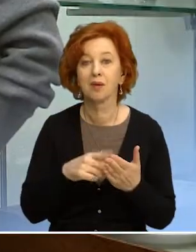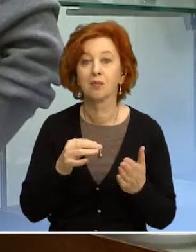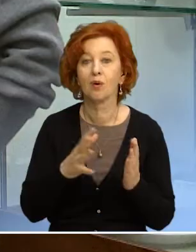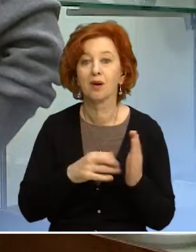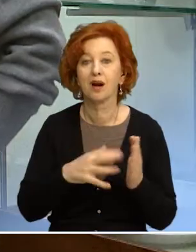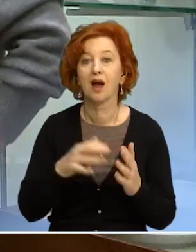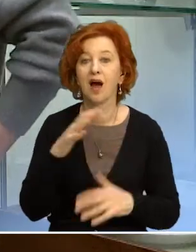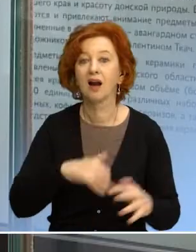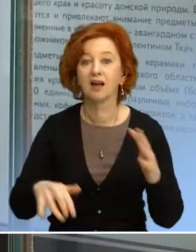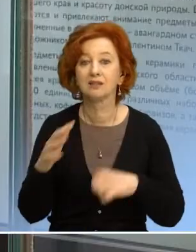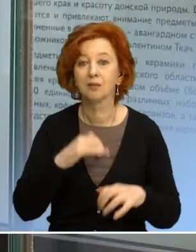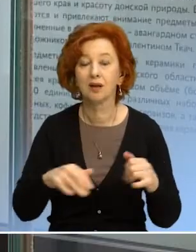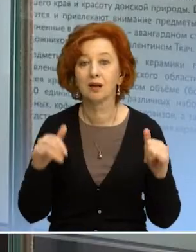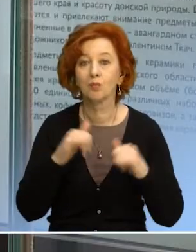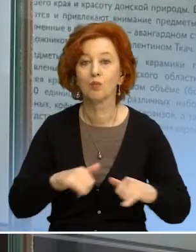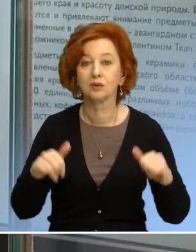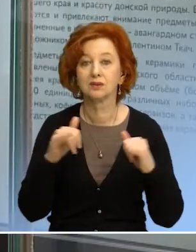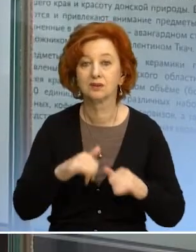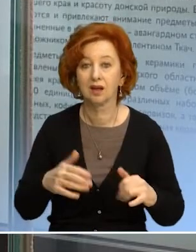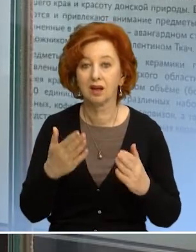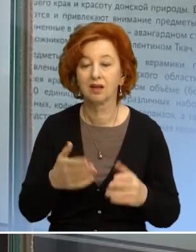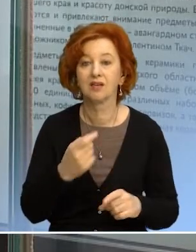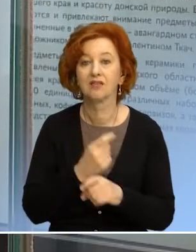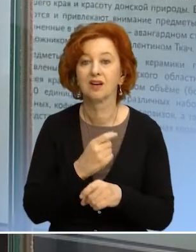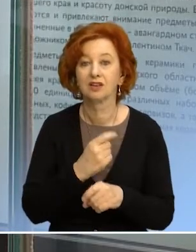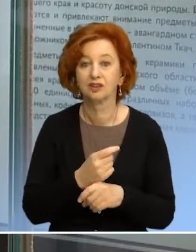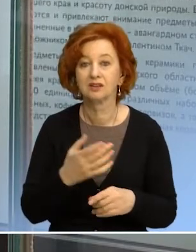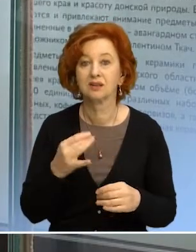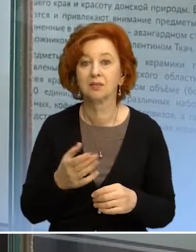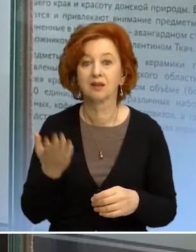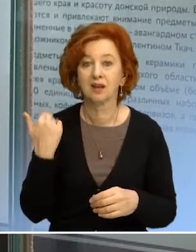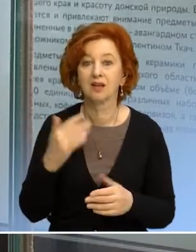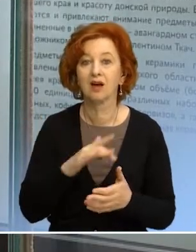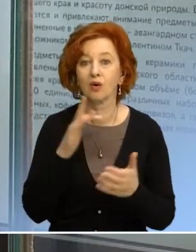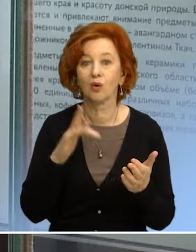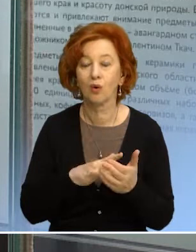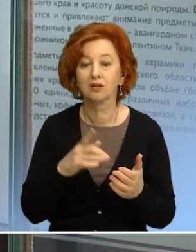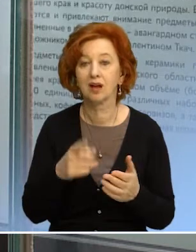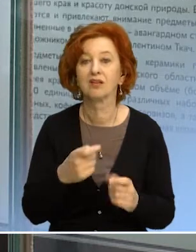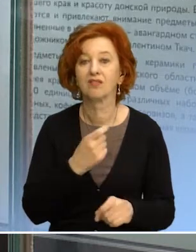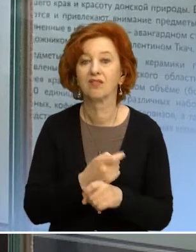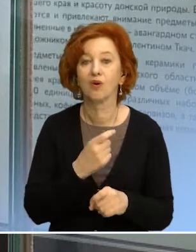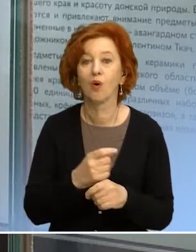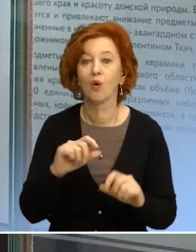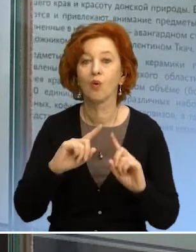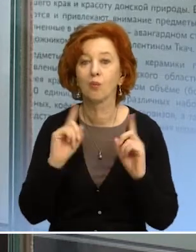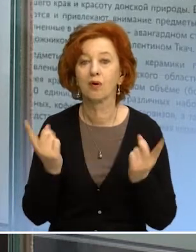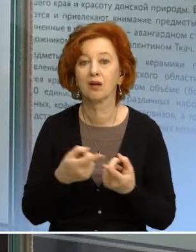Попали по причине разграбления музея гитлеровскими немецко-фашистскими захватчиками, когда город находился в оккупации,